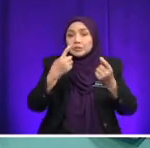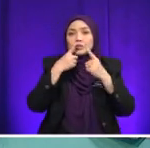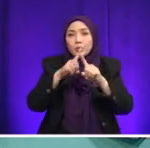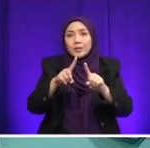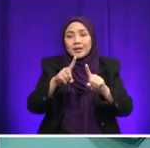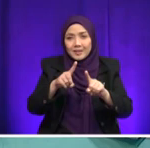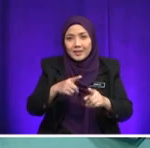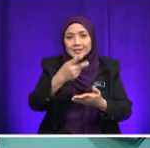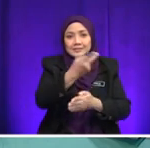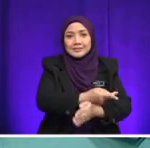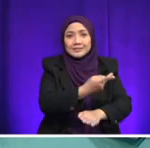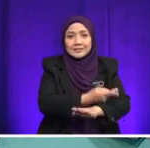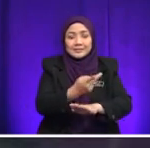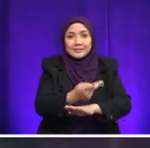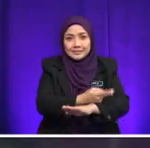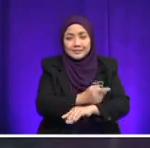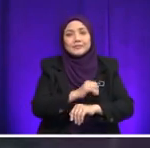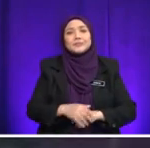karangan yang lengkap